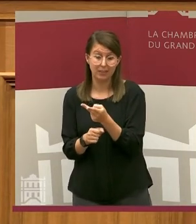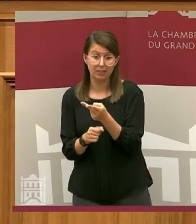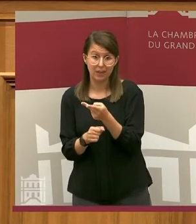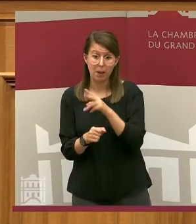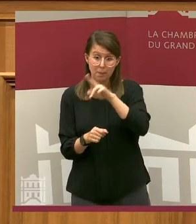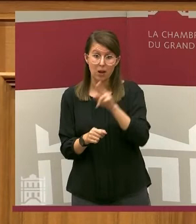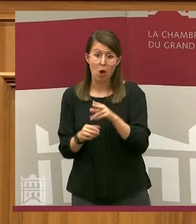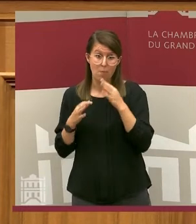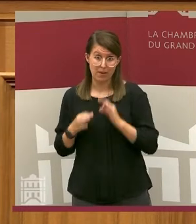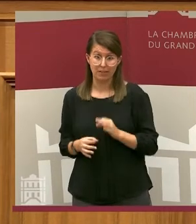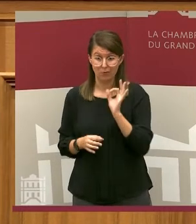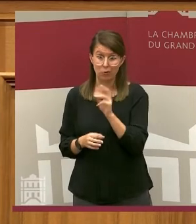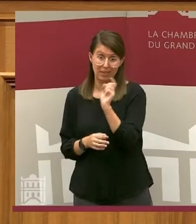Digitalisierung.